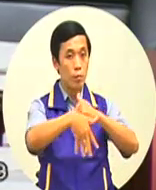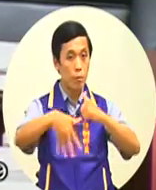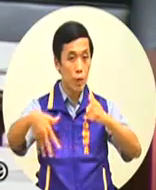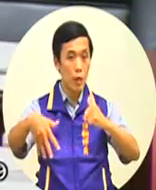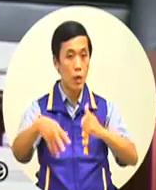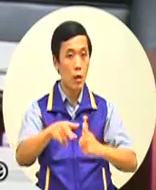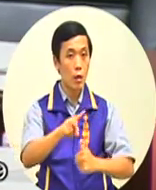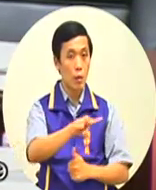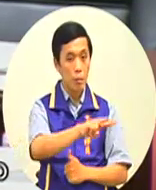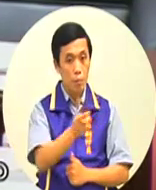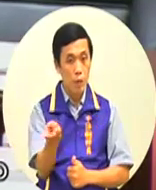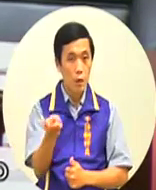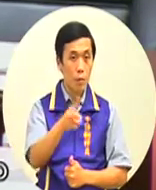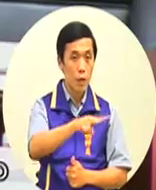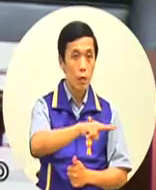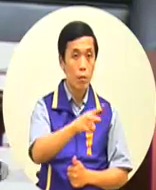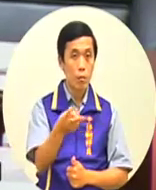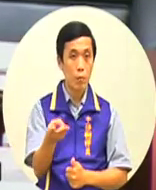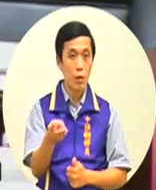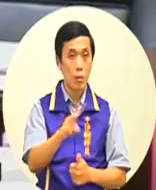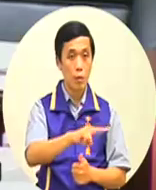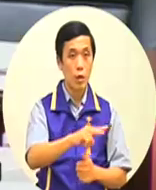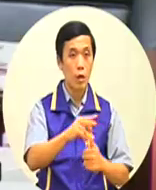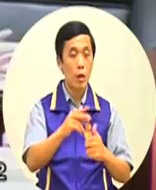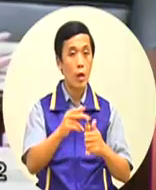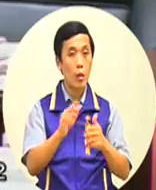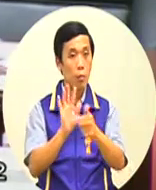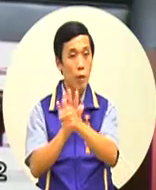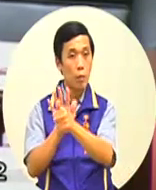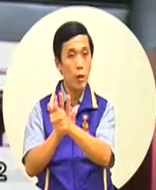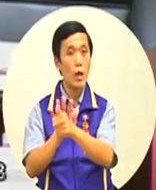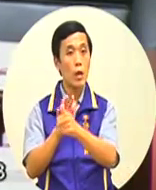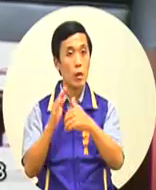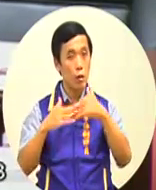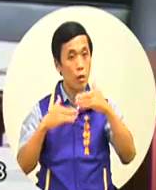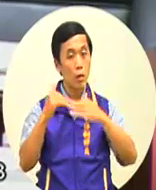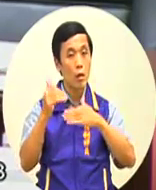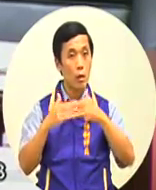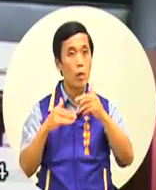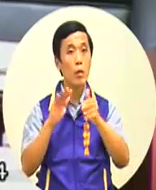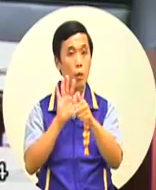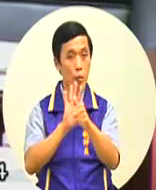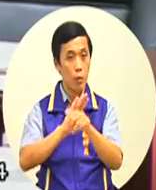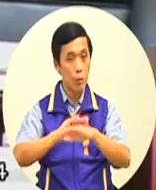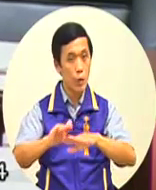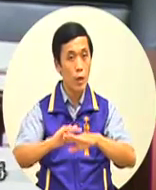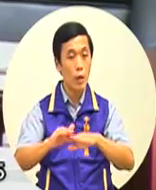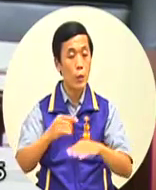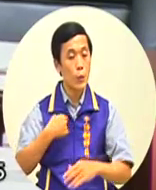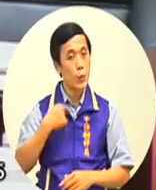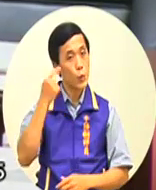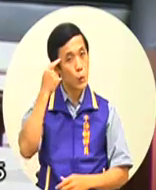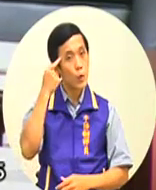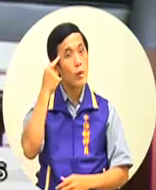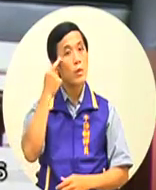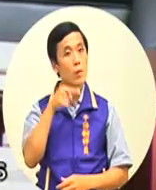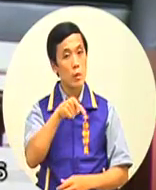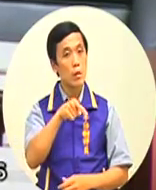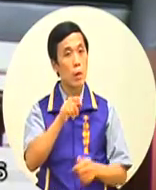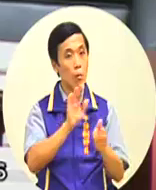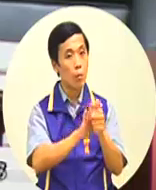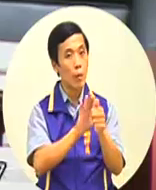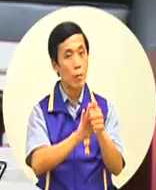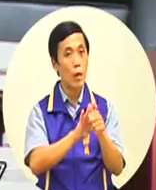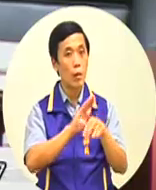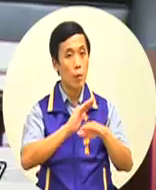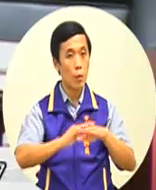去别的局处去服务这个相关，我觉得对你们都有帮助了哈。